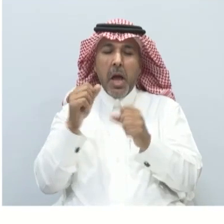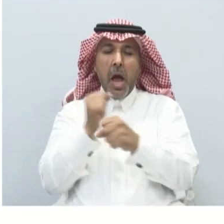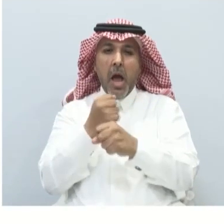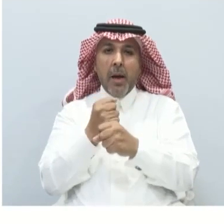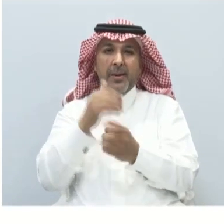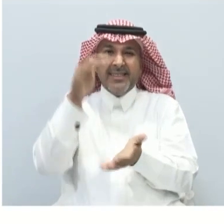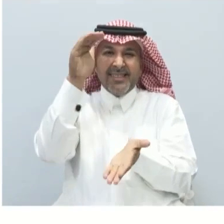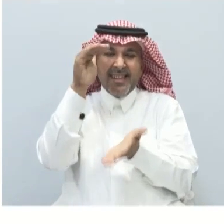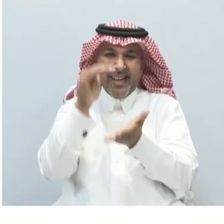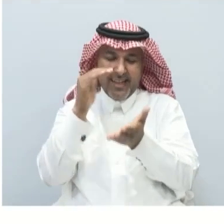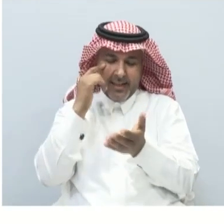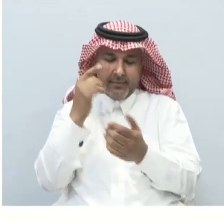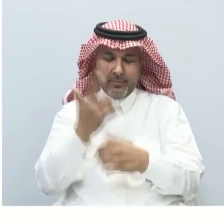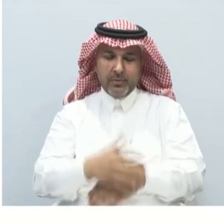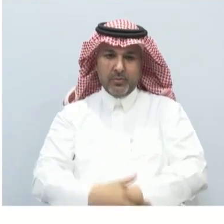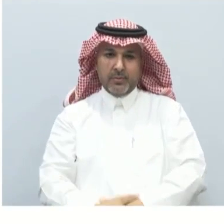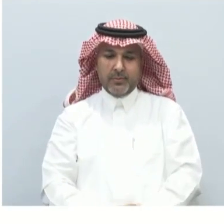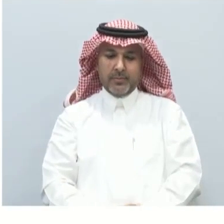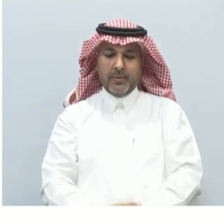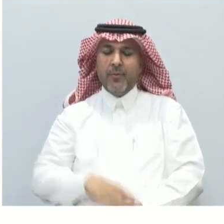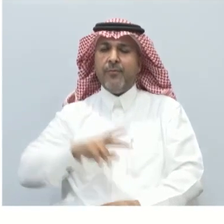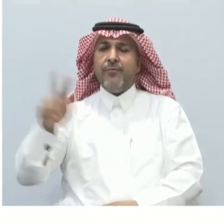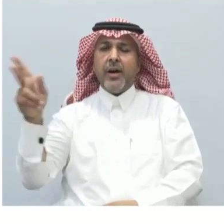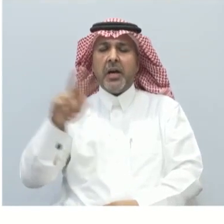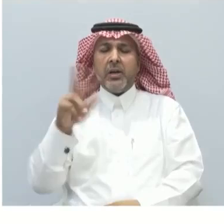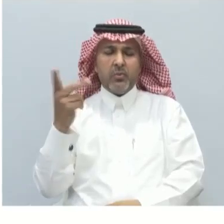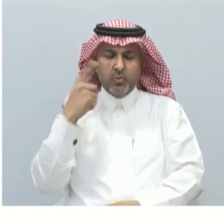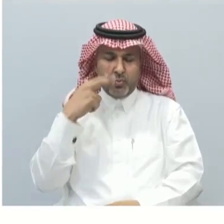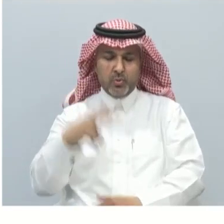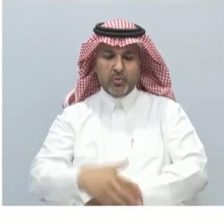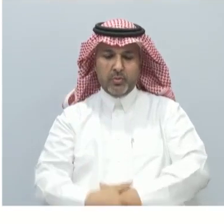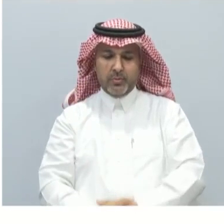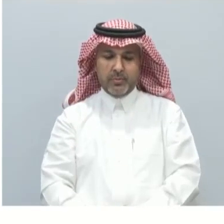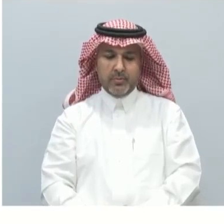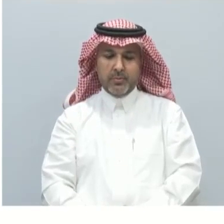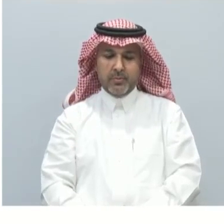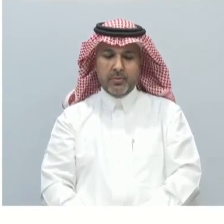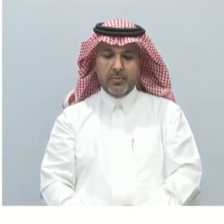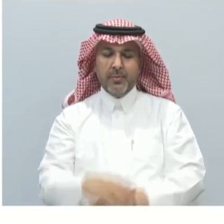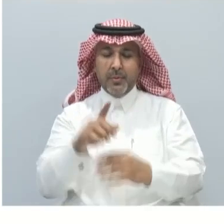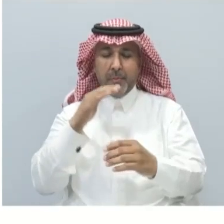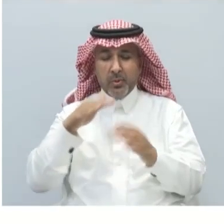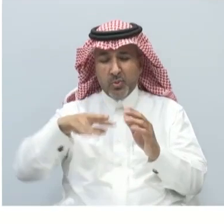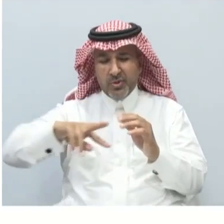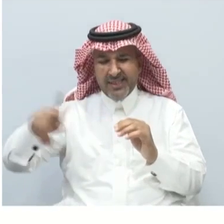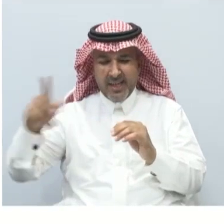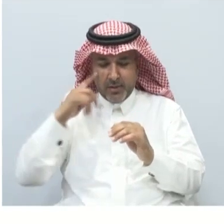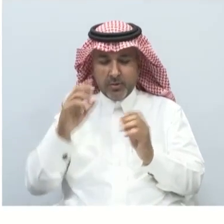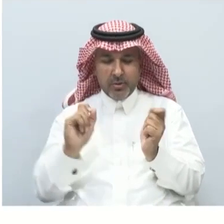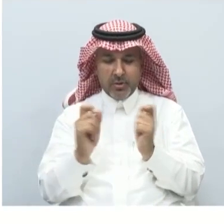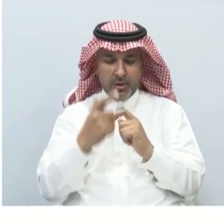ما سوينا داله نمو بنسوي داله الضمحلال وايش الفرق بينها وبين داله النمو ثم سنتكلم عن التحويلات التمثيلات البيانيه